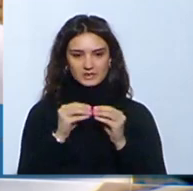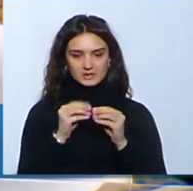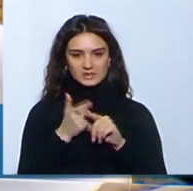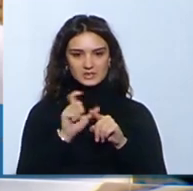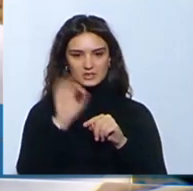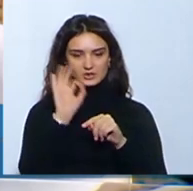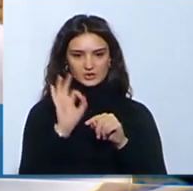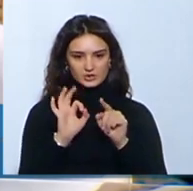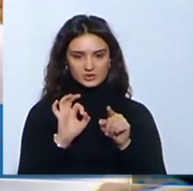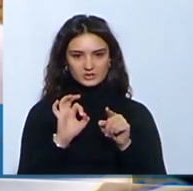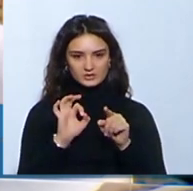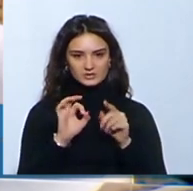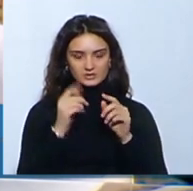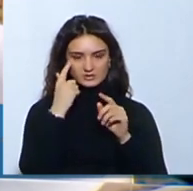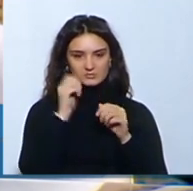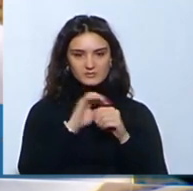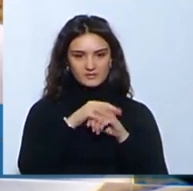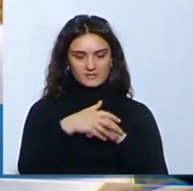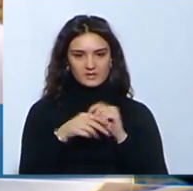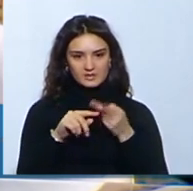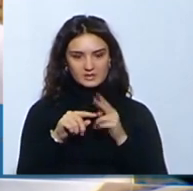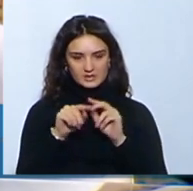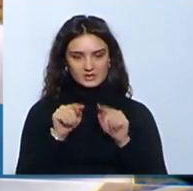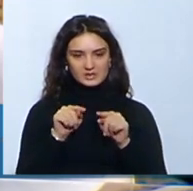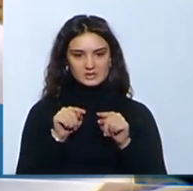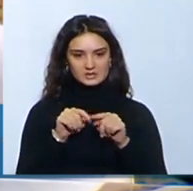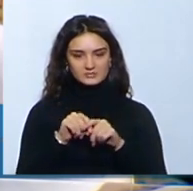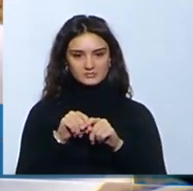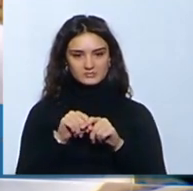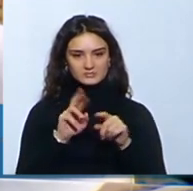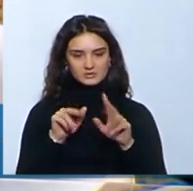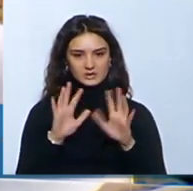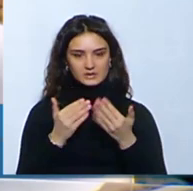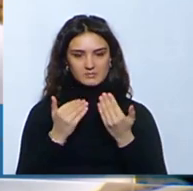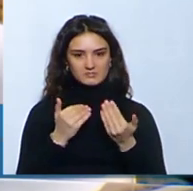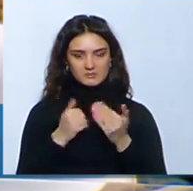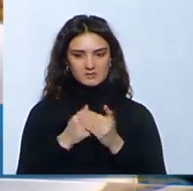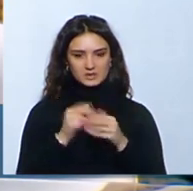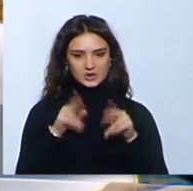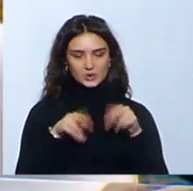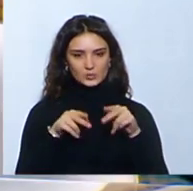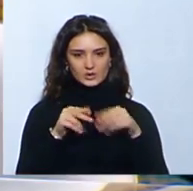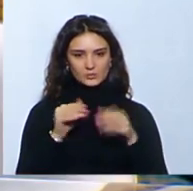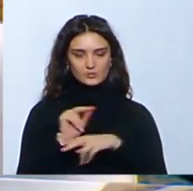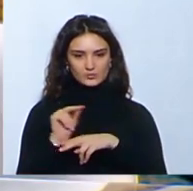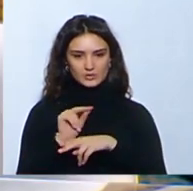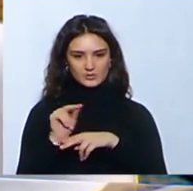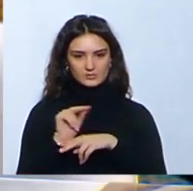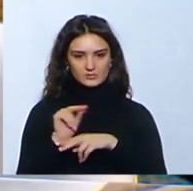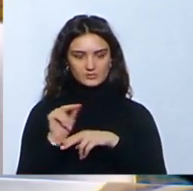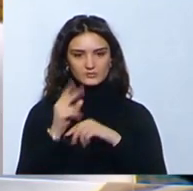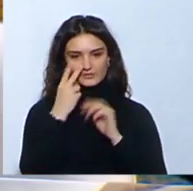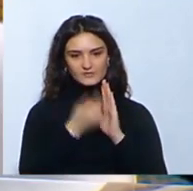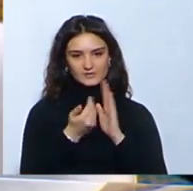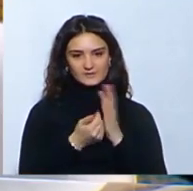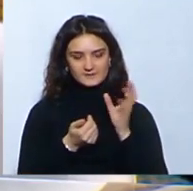ძალიან ხშირად იმღრევა აი ეს სტრუქტურული ნაწილი და ხდება მისი ქირურგიული მკურნალობა. კიდევ ერთხელ ვაჩვენოთ